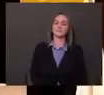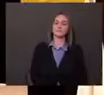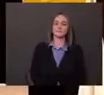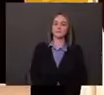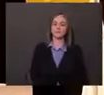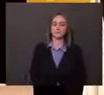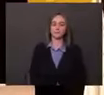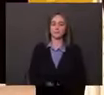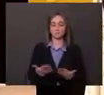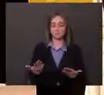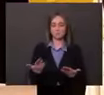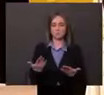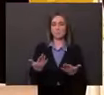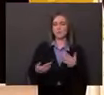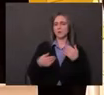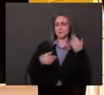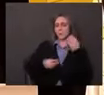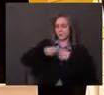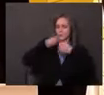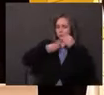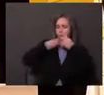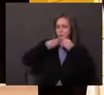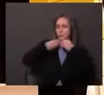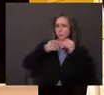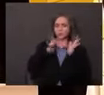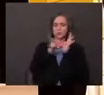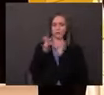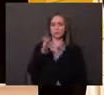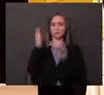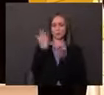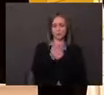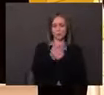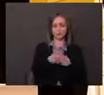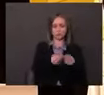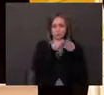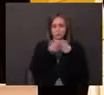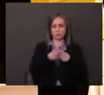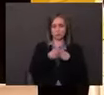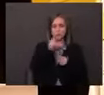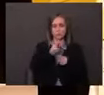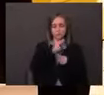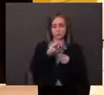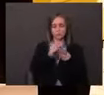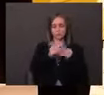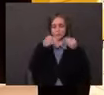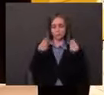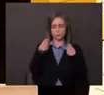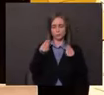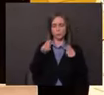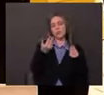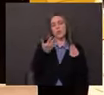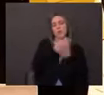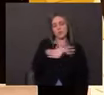oni jedli, Jezus wziął chleb i odmówiwszy błogosławieństwo, połamał i dał uczniom,